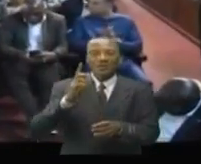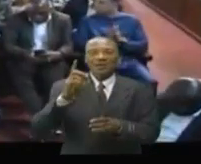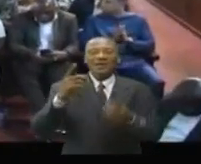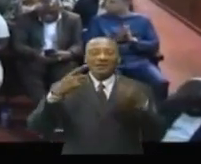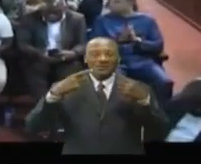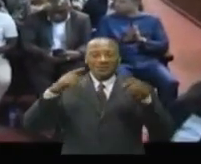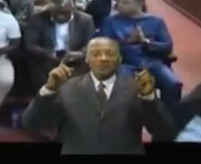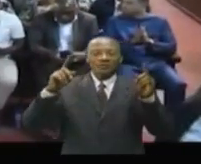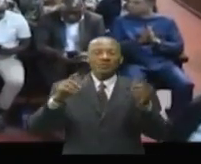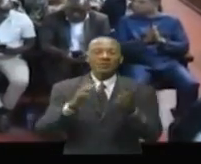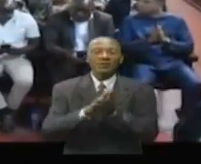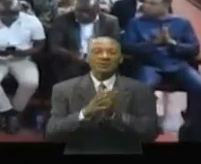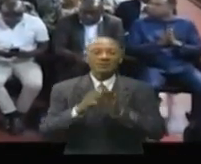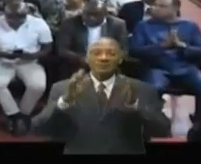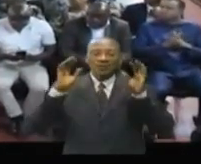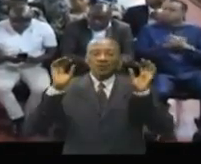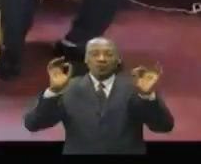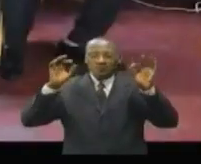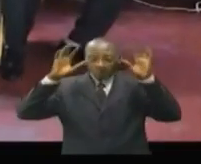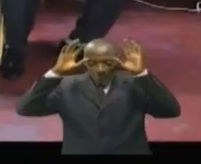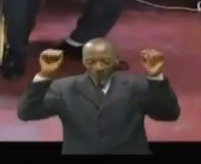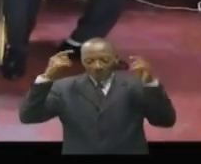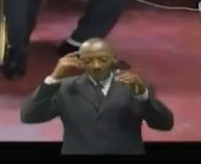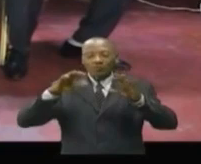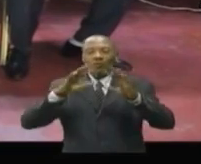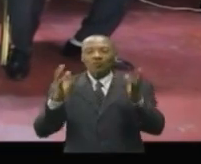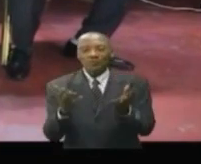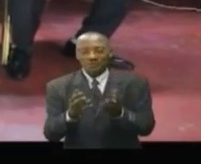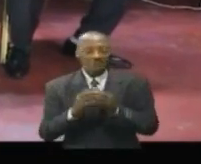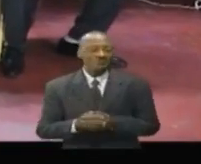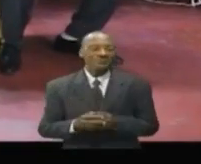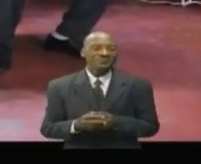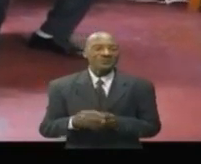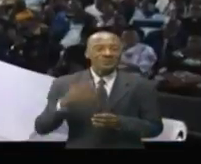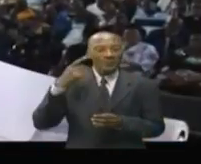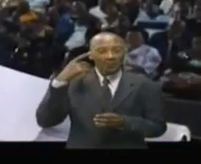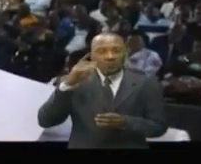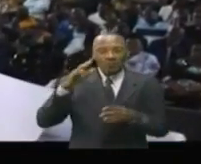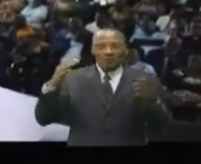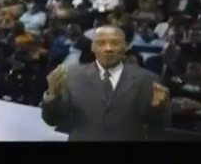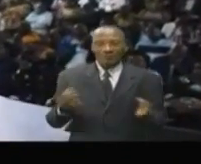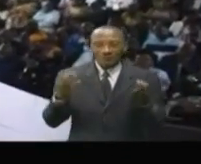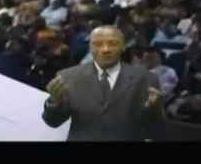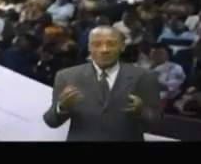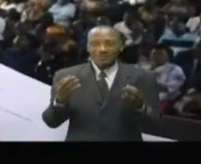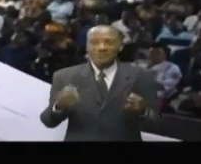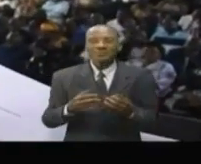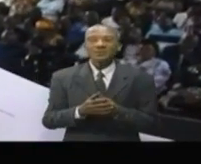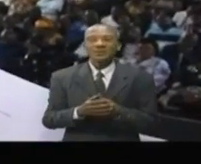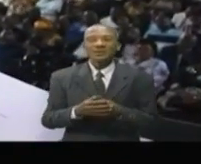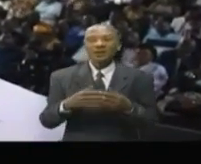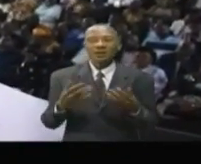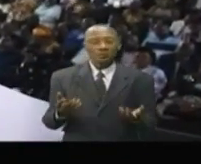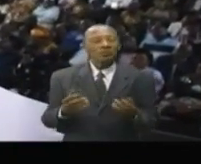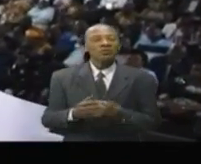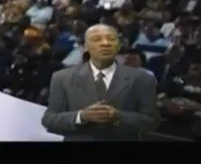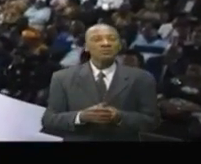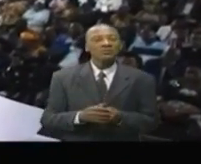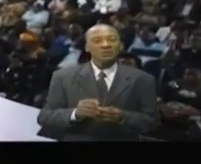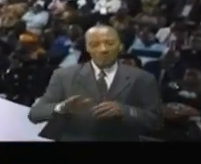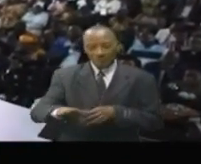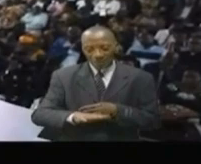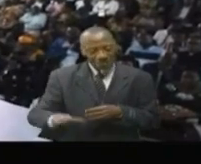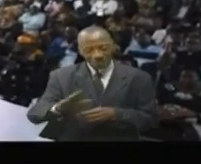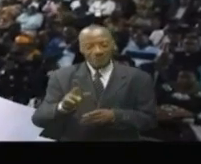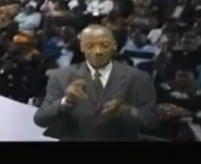nouveau président de la communauté. Pour marquer cet événement qui les implique et traduit l'appui qu'ils apportent au choix de la base,